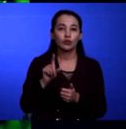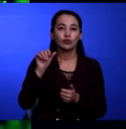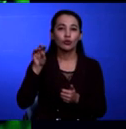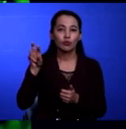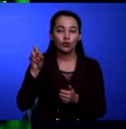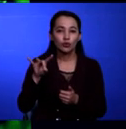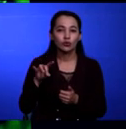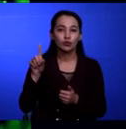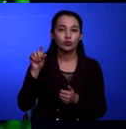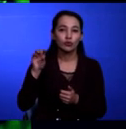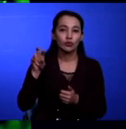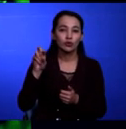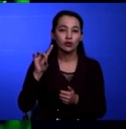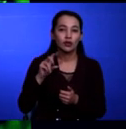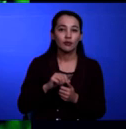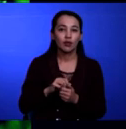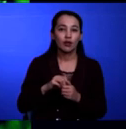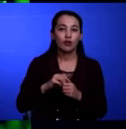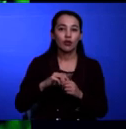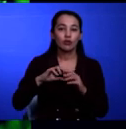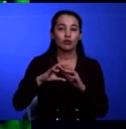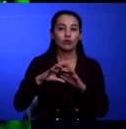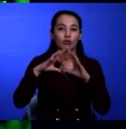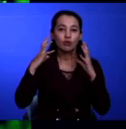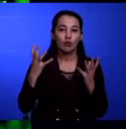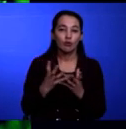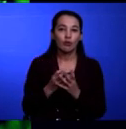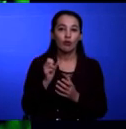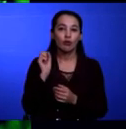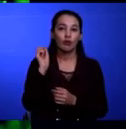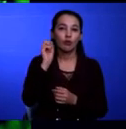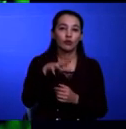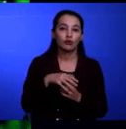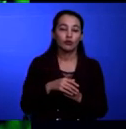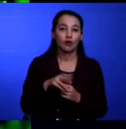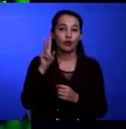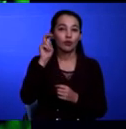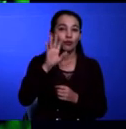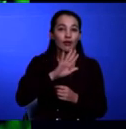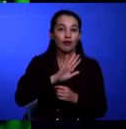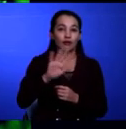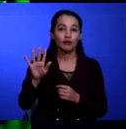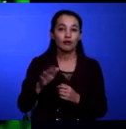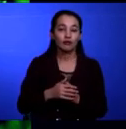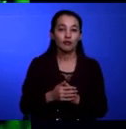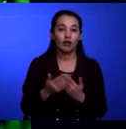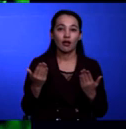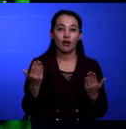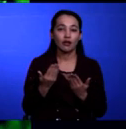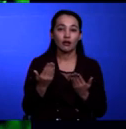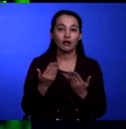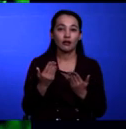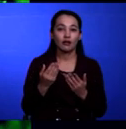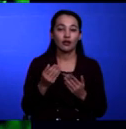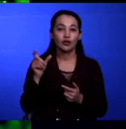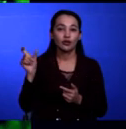gumbur-gumburlab to'p otilar, undan qo'rqma di. Bu yerda qo'yilishi kerak